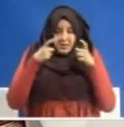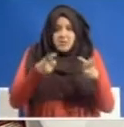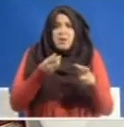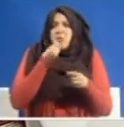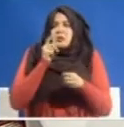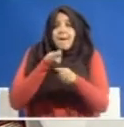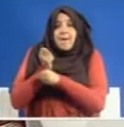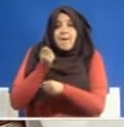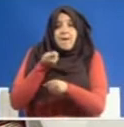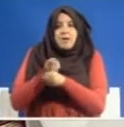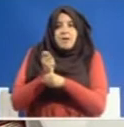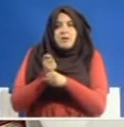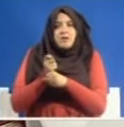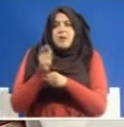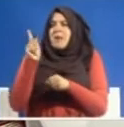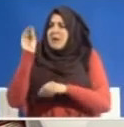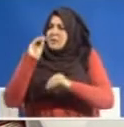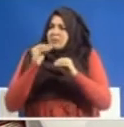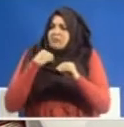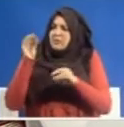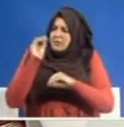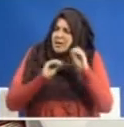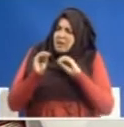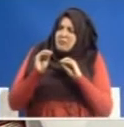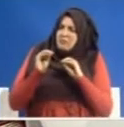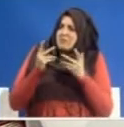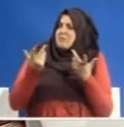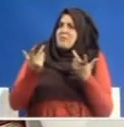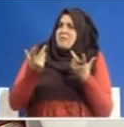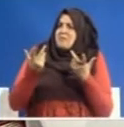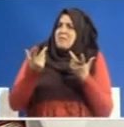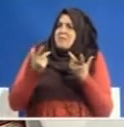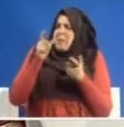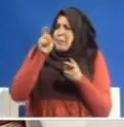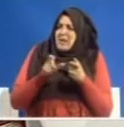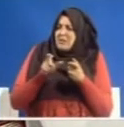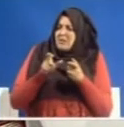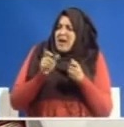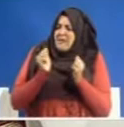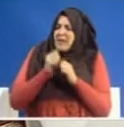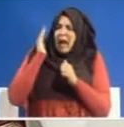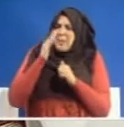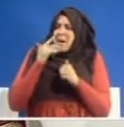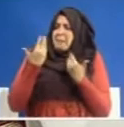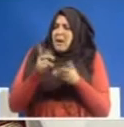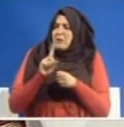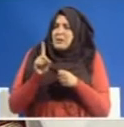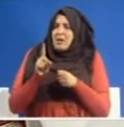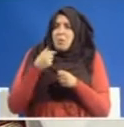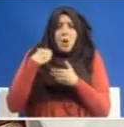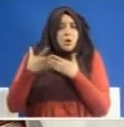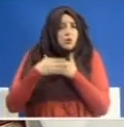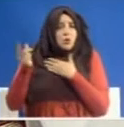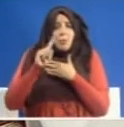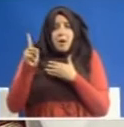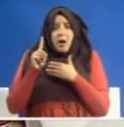ويستفزني ولا يعامل معاملة يعني لا يعاملها إنسان لحيوان فأنا لا أخرج من البيت